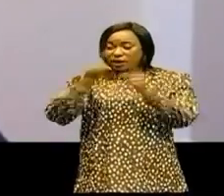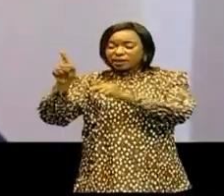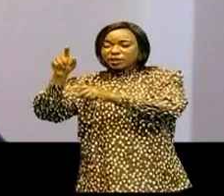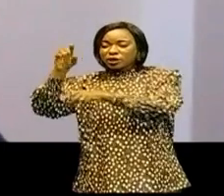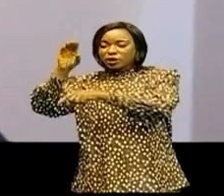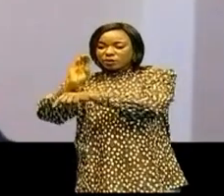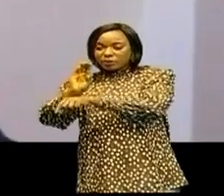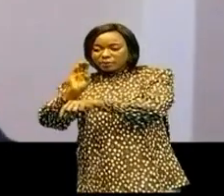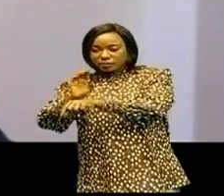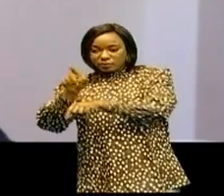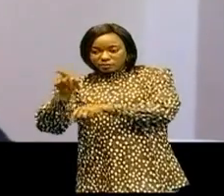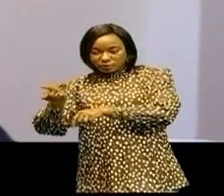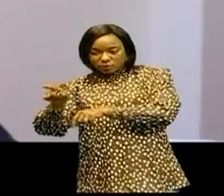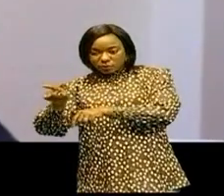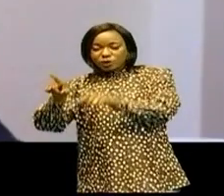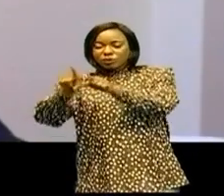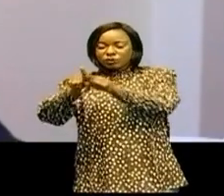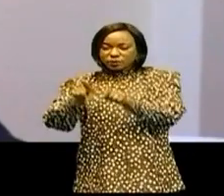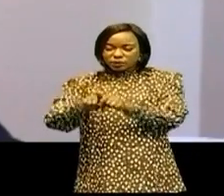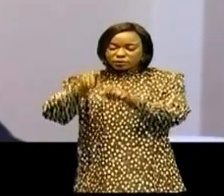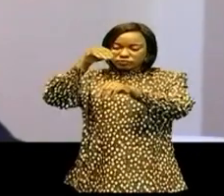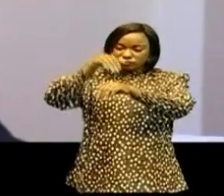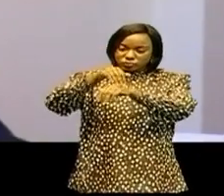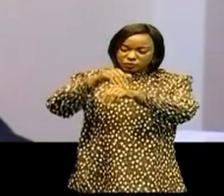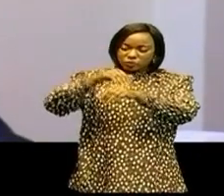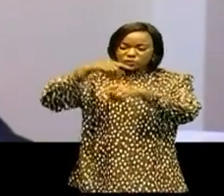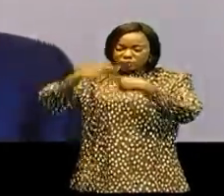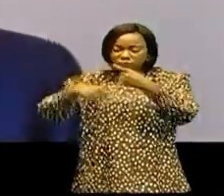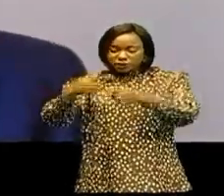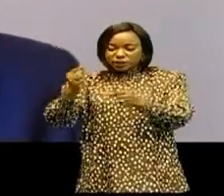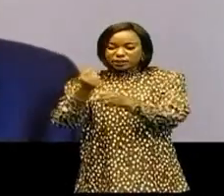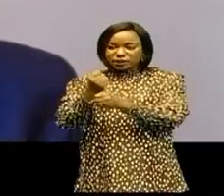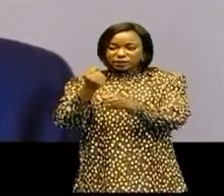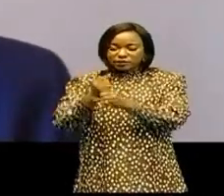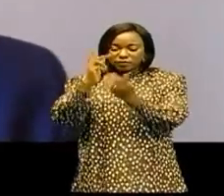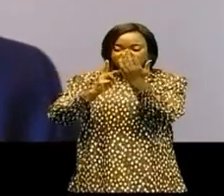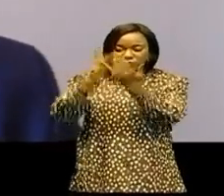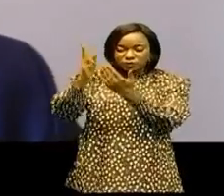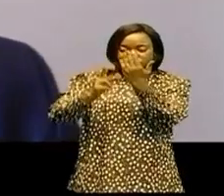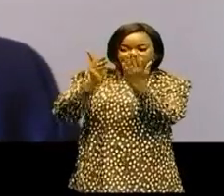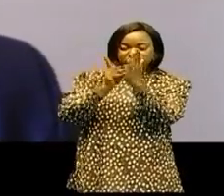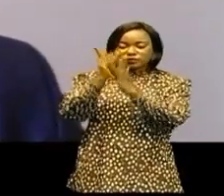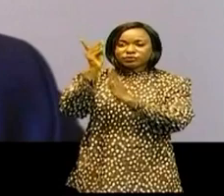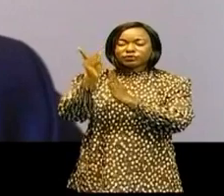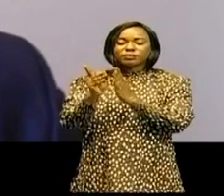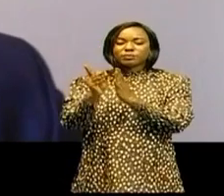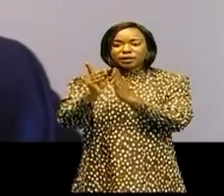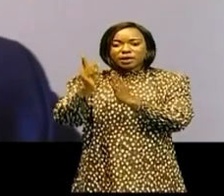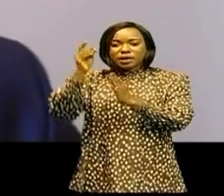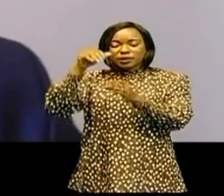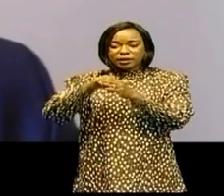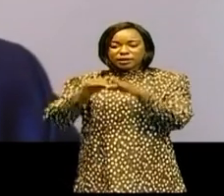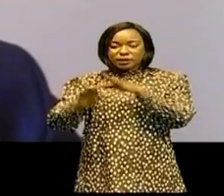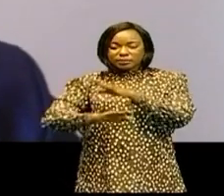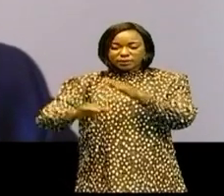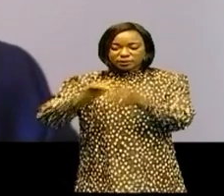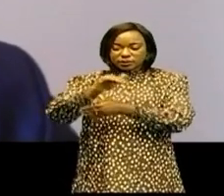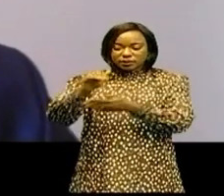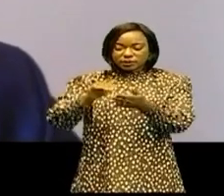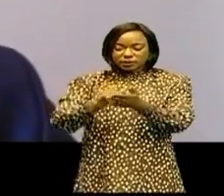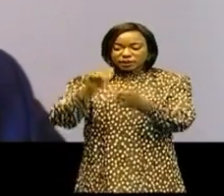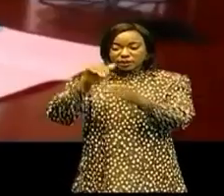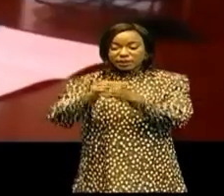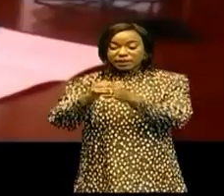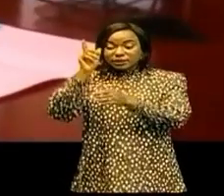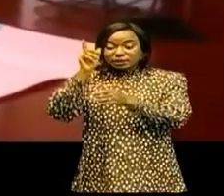le Congo central, pour lancer les travaux relatifs au projet de développement à la base de nos 145